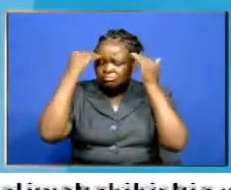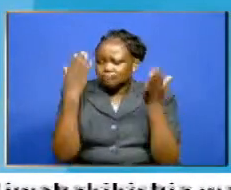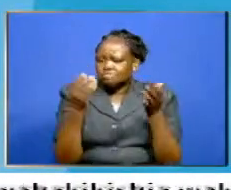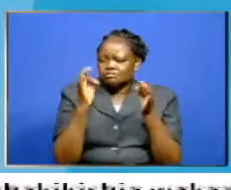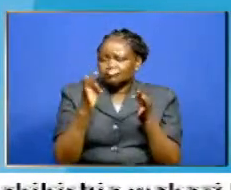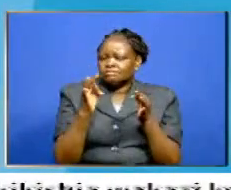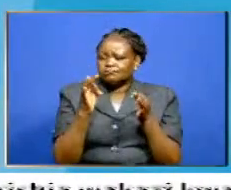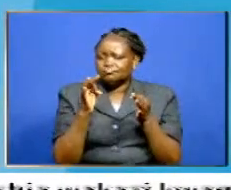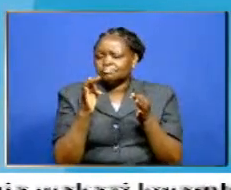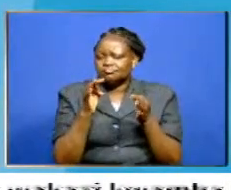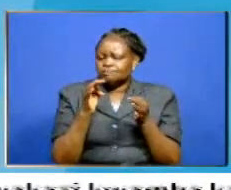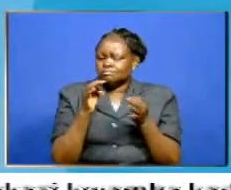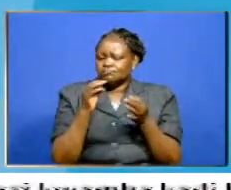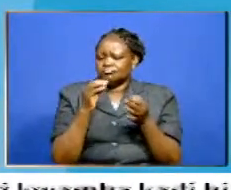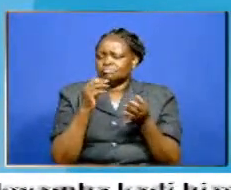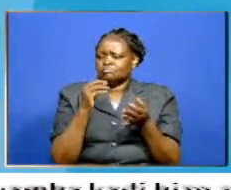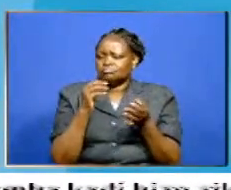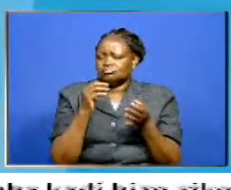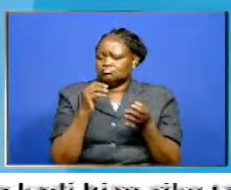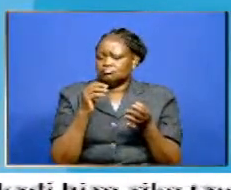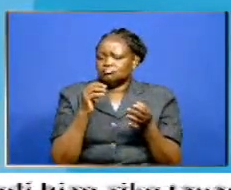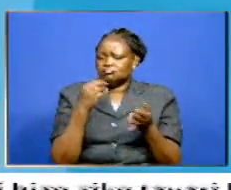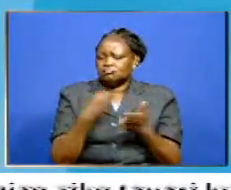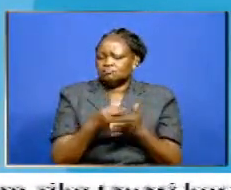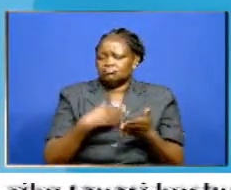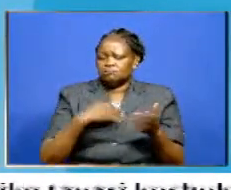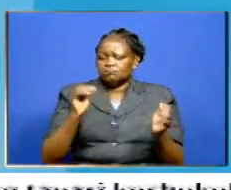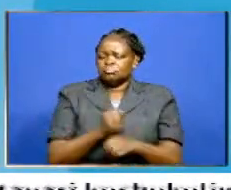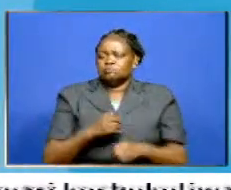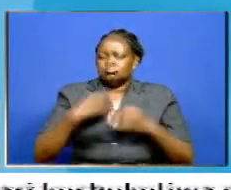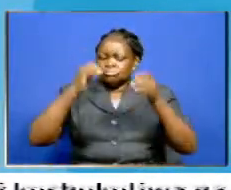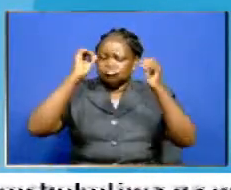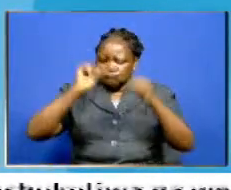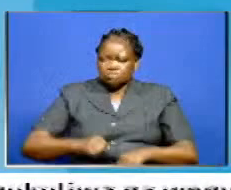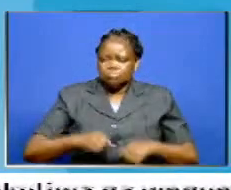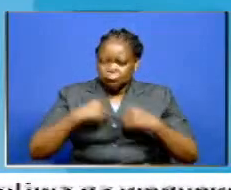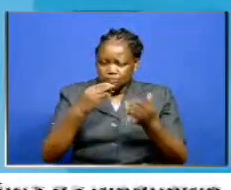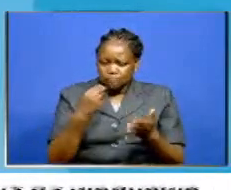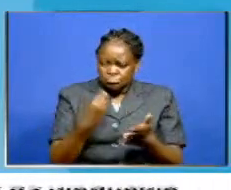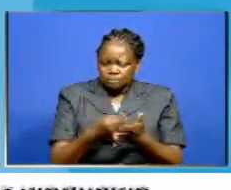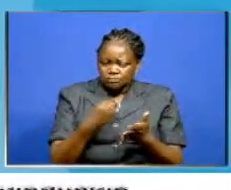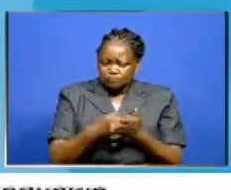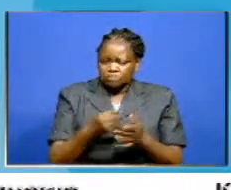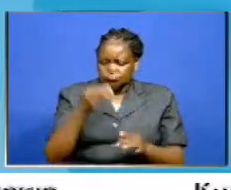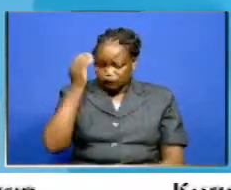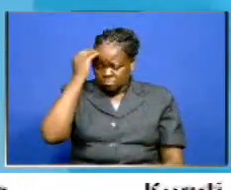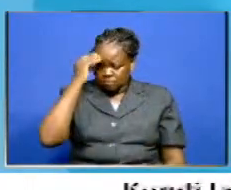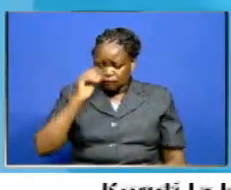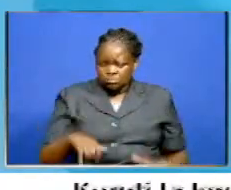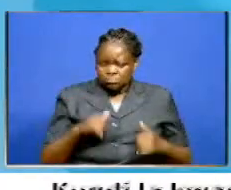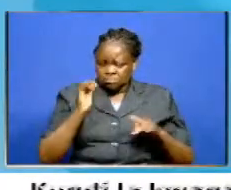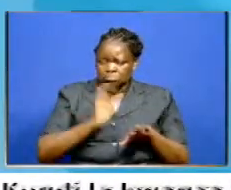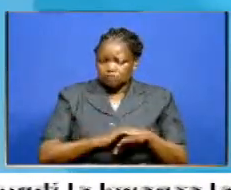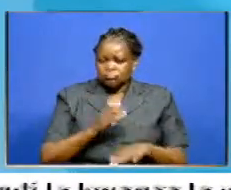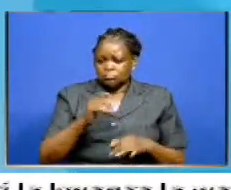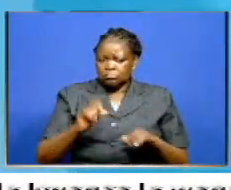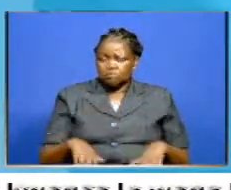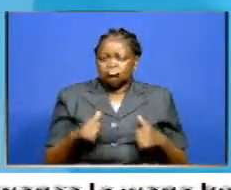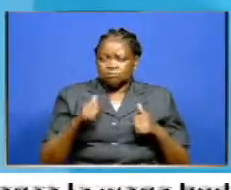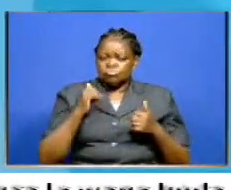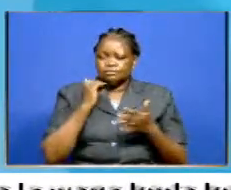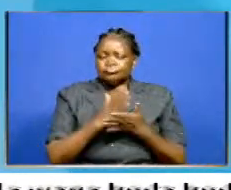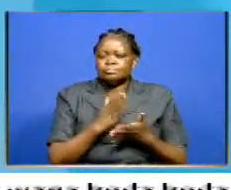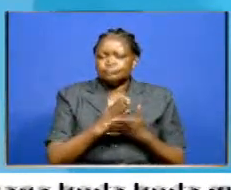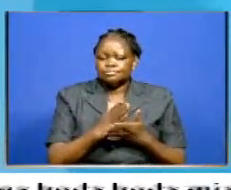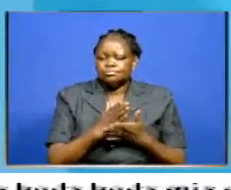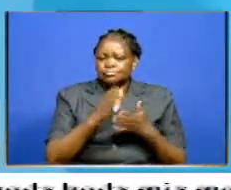kikapu chetu akiwezi ku afford, kinaweza afford kutupatia wale wanafunzi at least waishi maisha ambayo, hata kama si maisha ya kifahari,